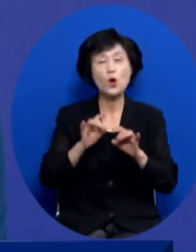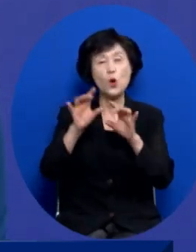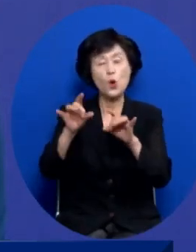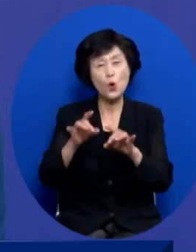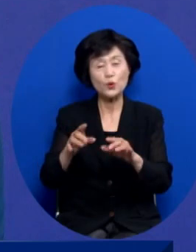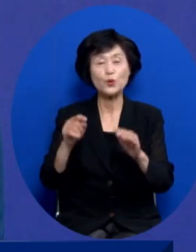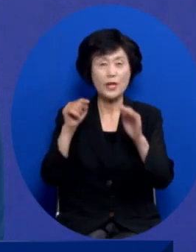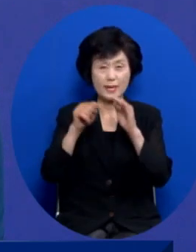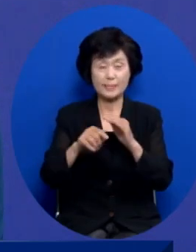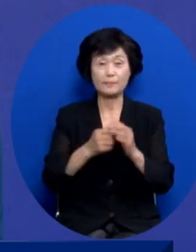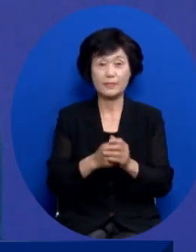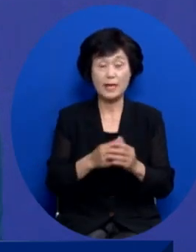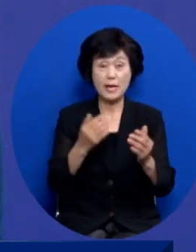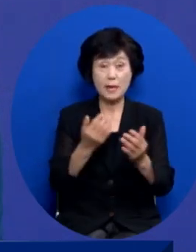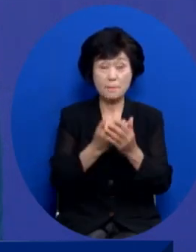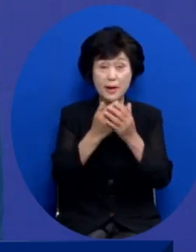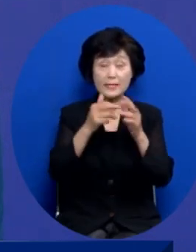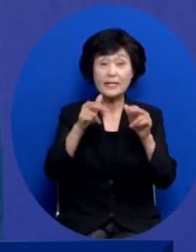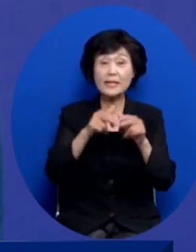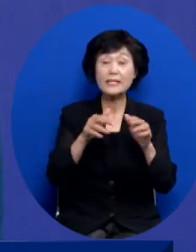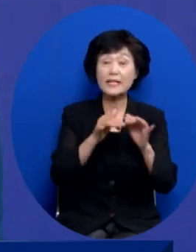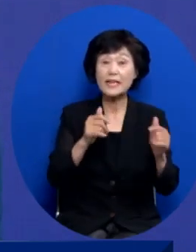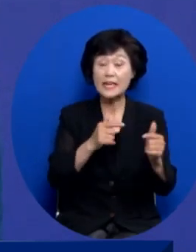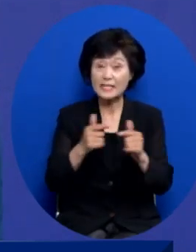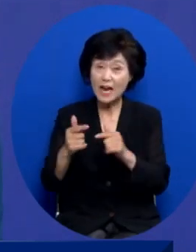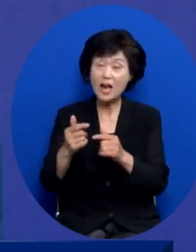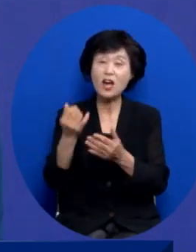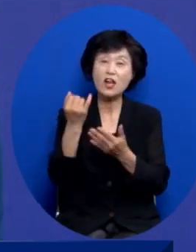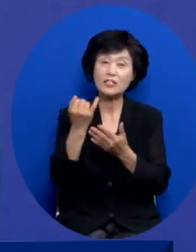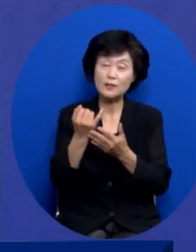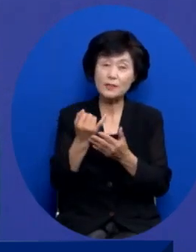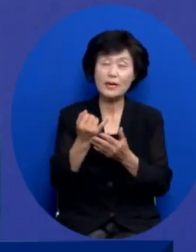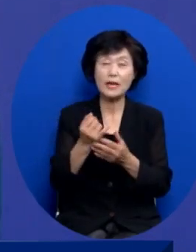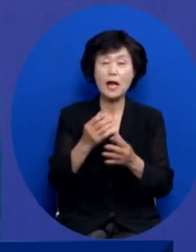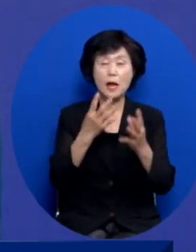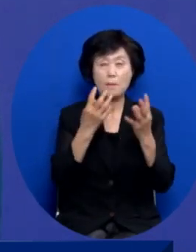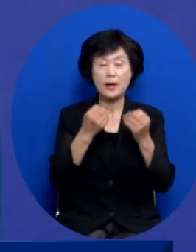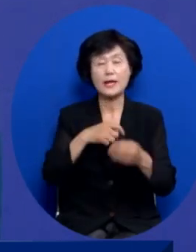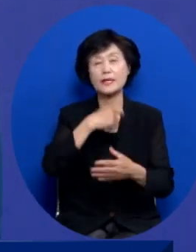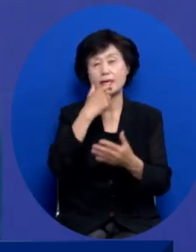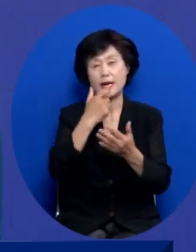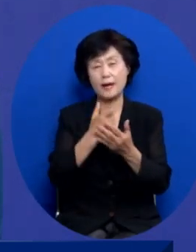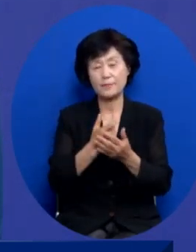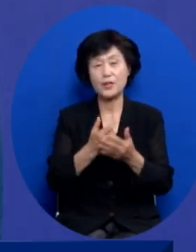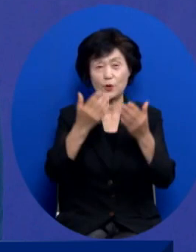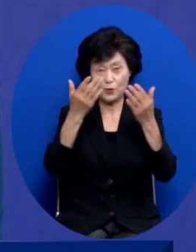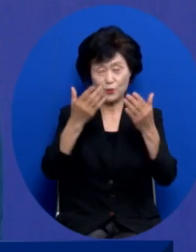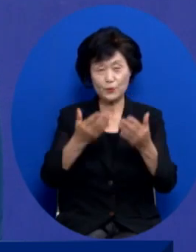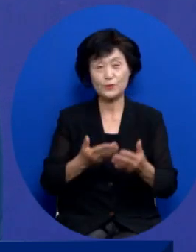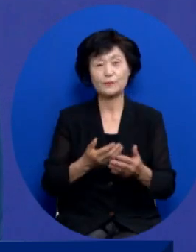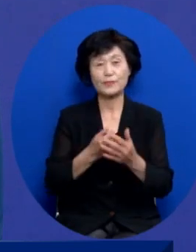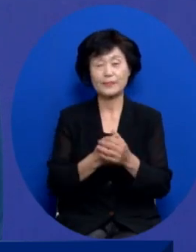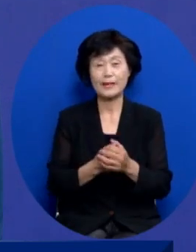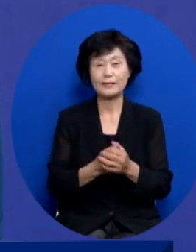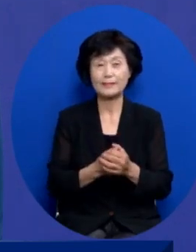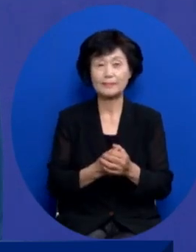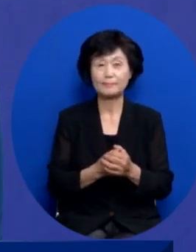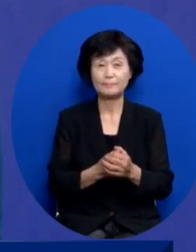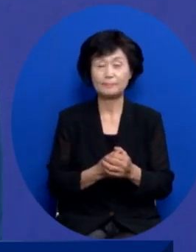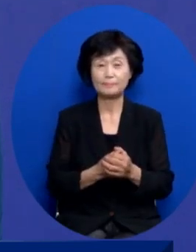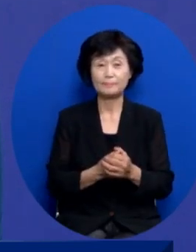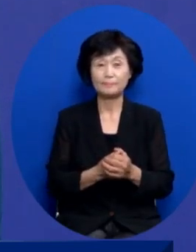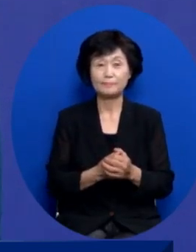발달장애를 극복한 은혜 씨의 이야기가 현장을 찾은 이들에게 많은 감동을 전했다고 하는데요. 시드니 블루스 행사 현장을